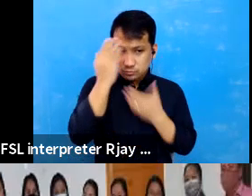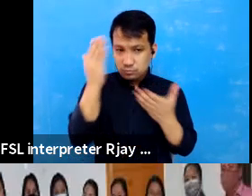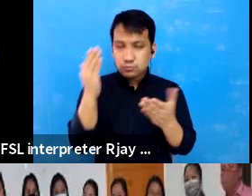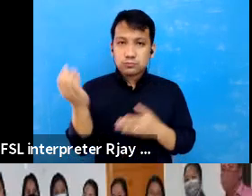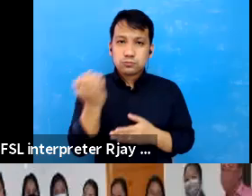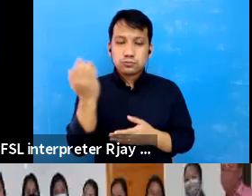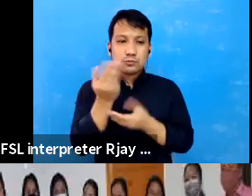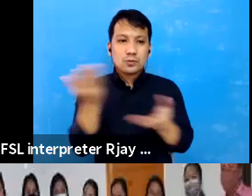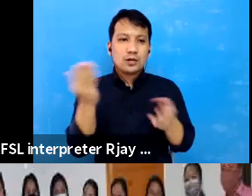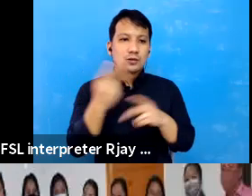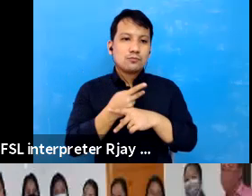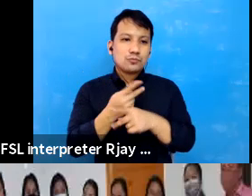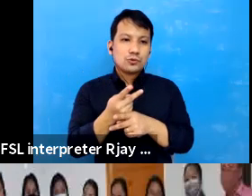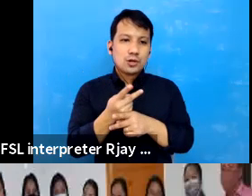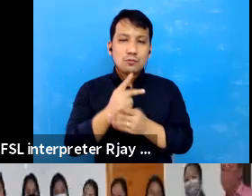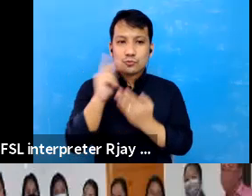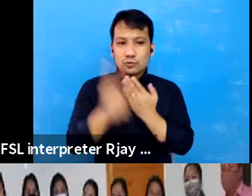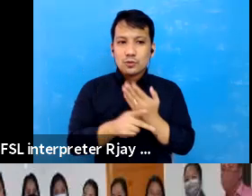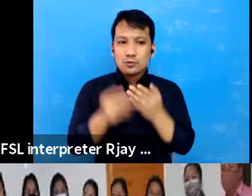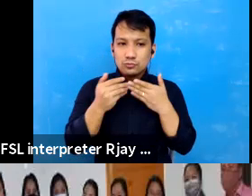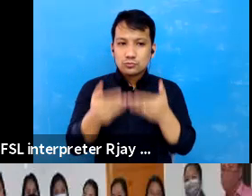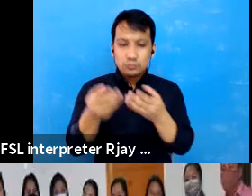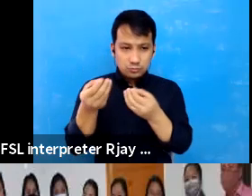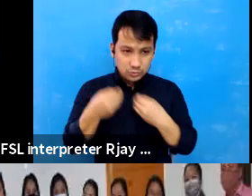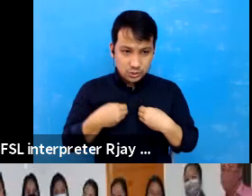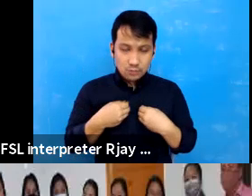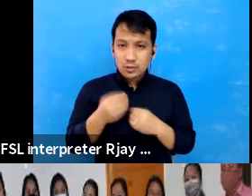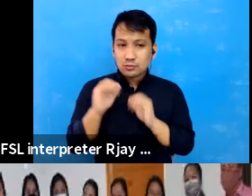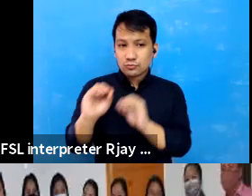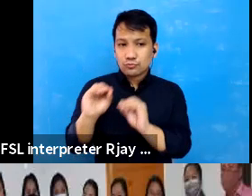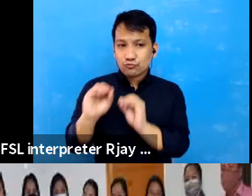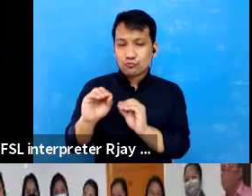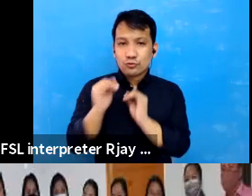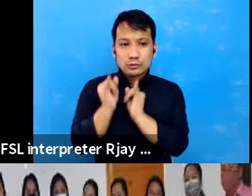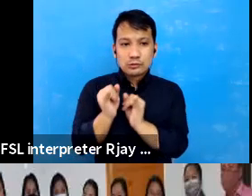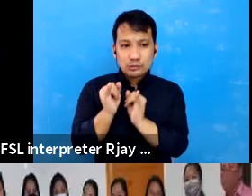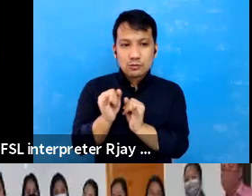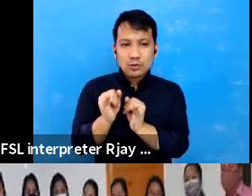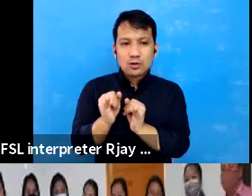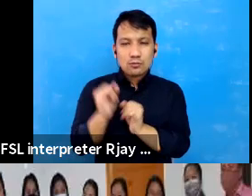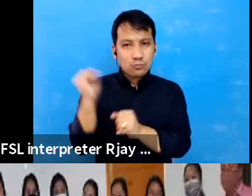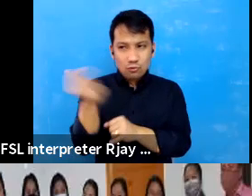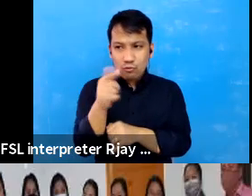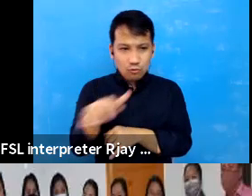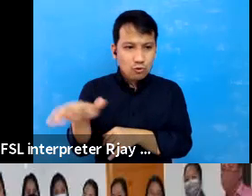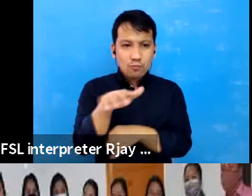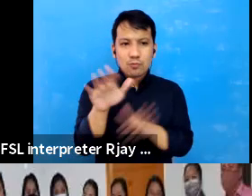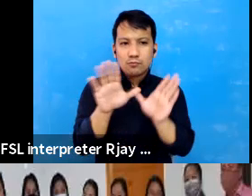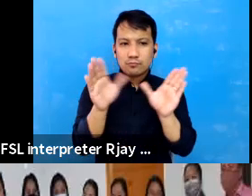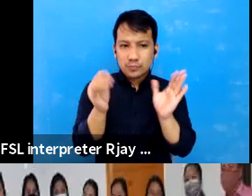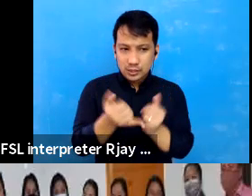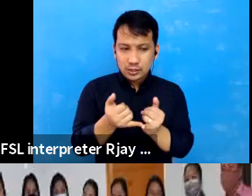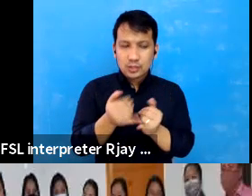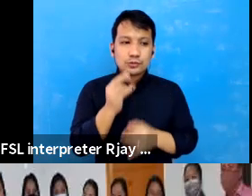Emergency na programa. At patuloy silang nagbibigay ng coaching and mentoring sa ating mga barangay